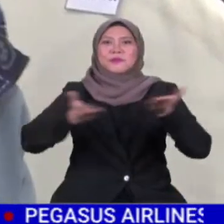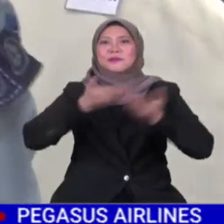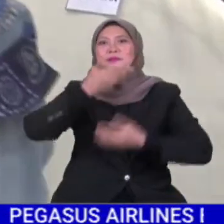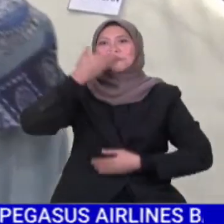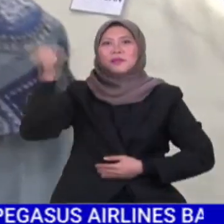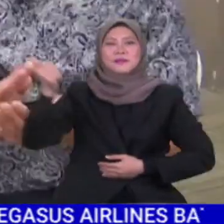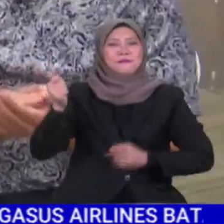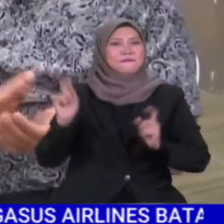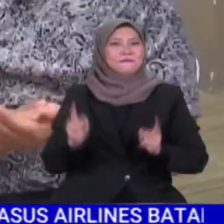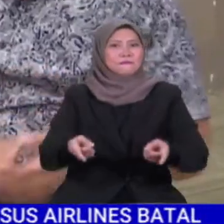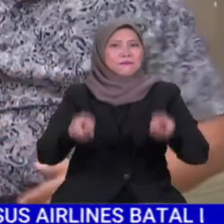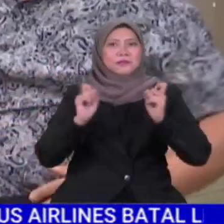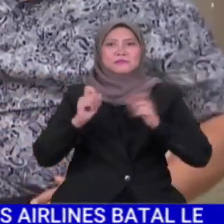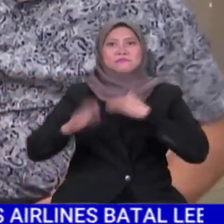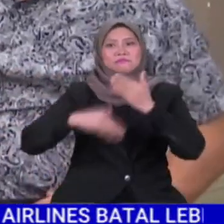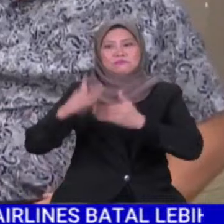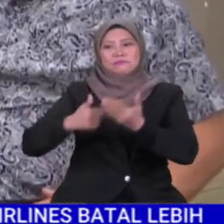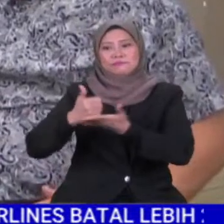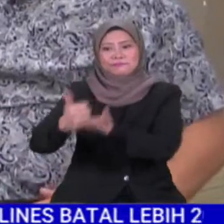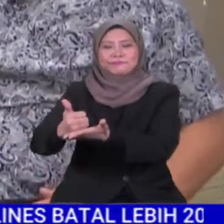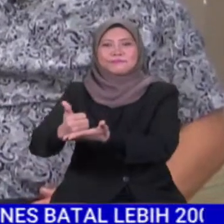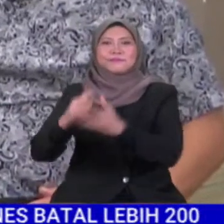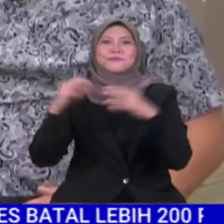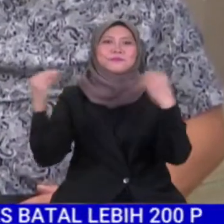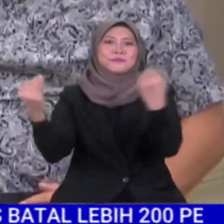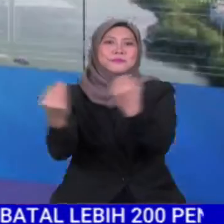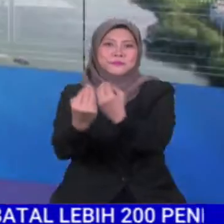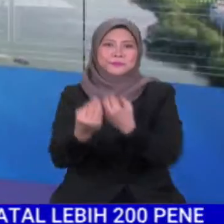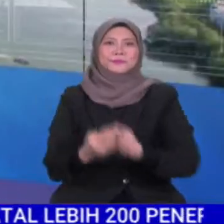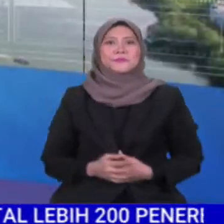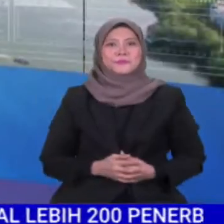dalam kadar segera kepada masyarakat memerlukan.